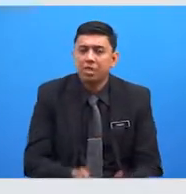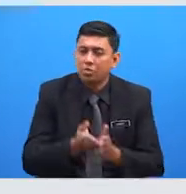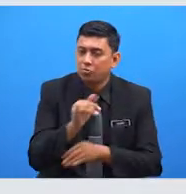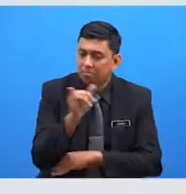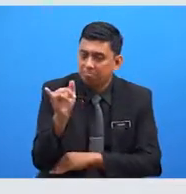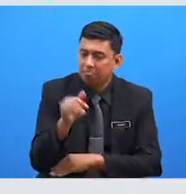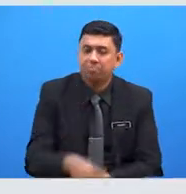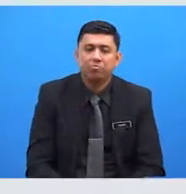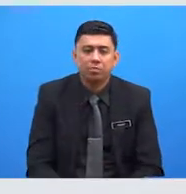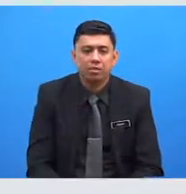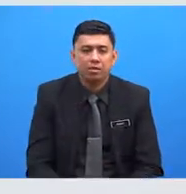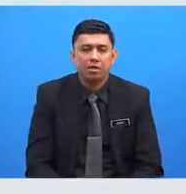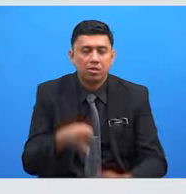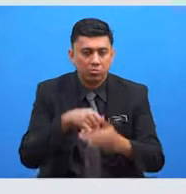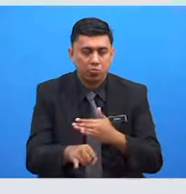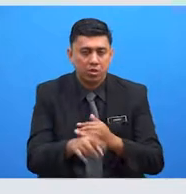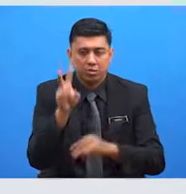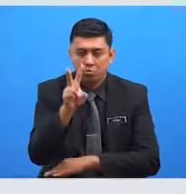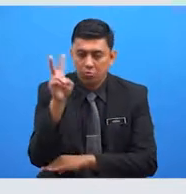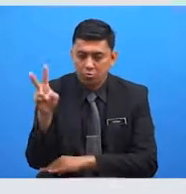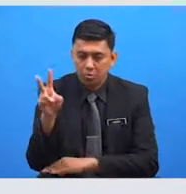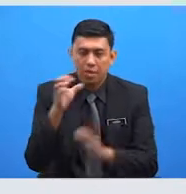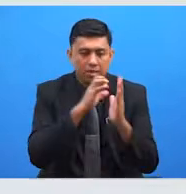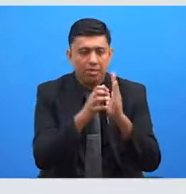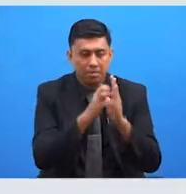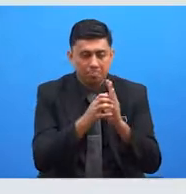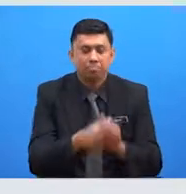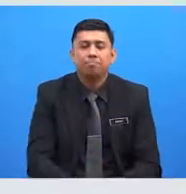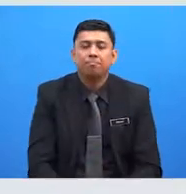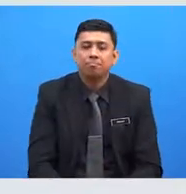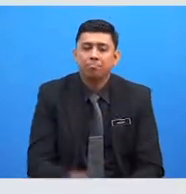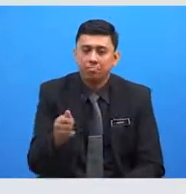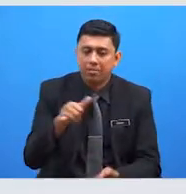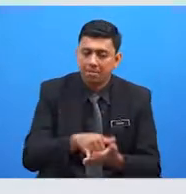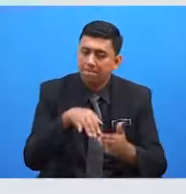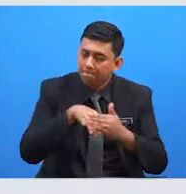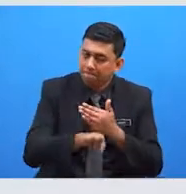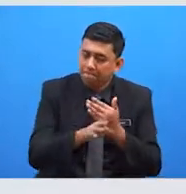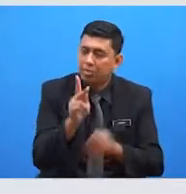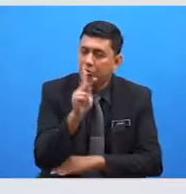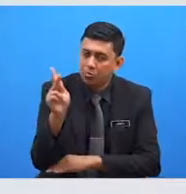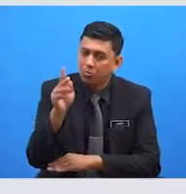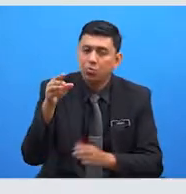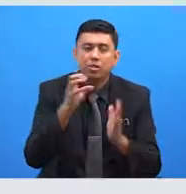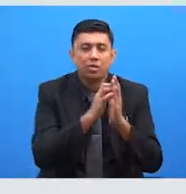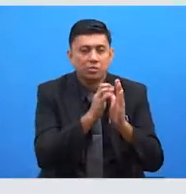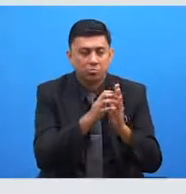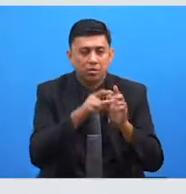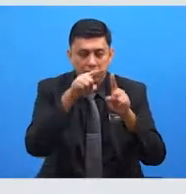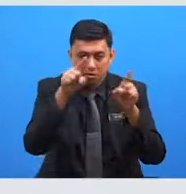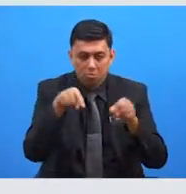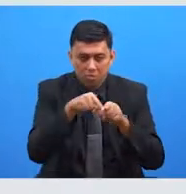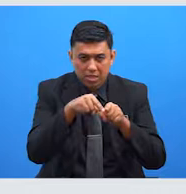Seterusnya, uji lari dengan mengisi kedua-dua data tersebut, iaitu masukkan data dalam ke kotak